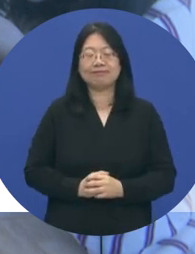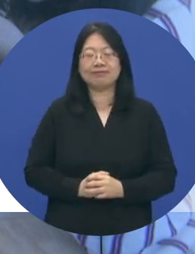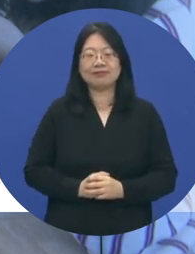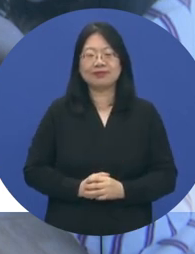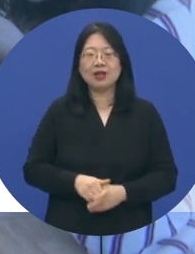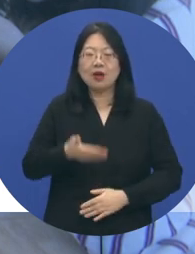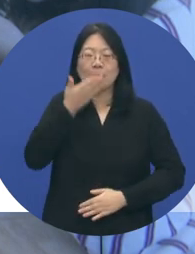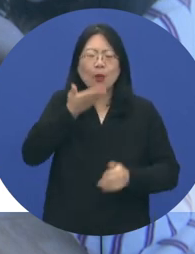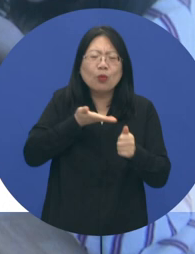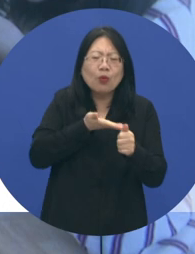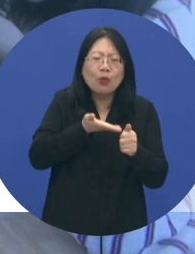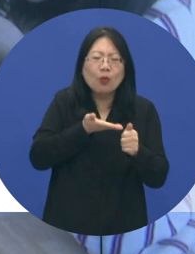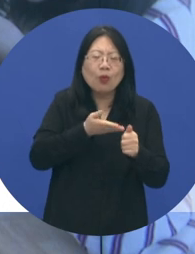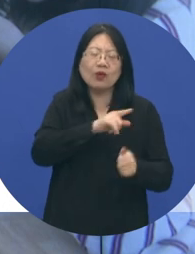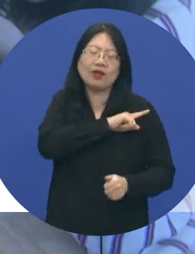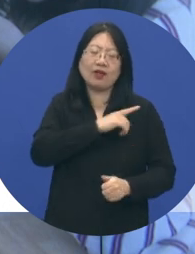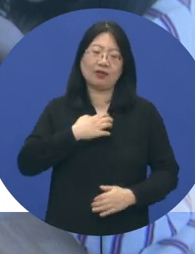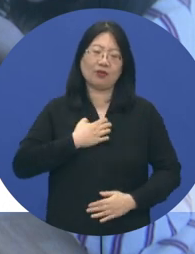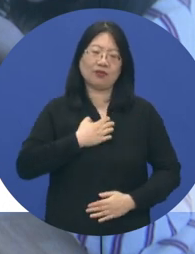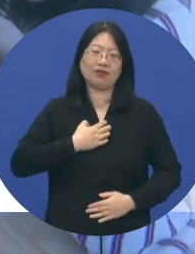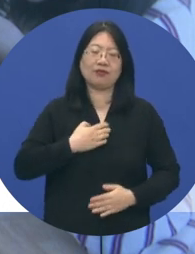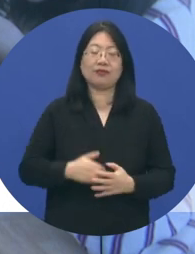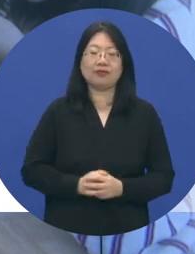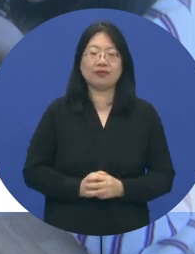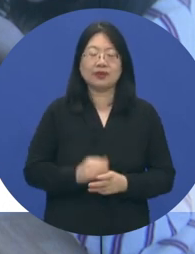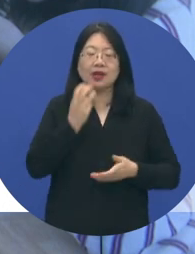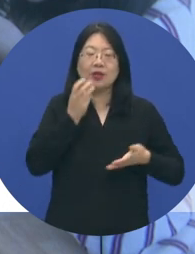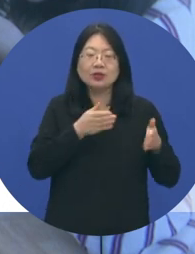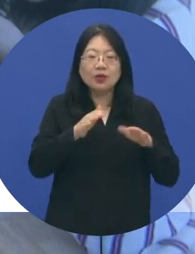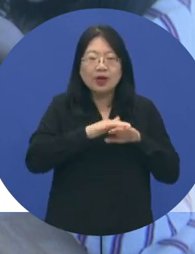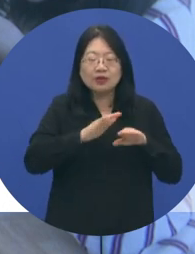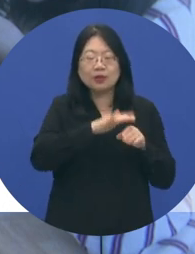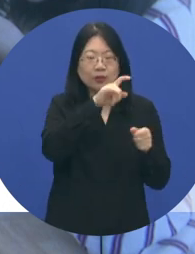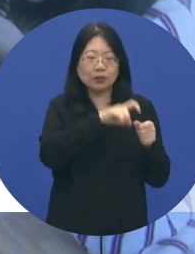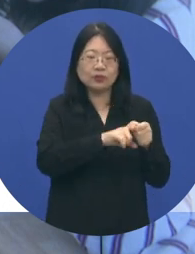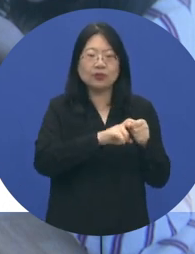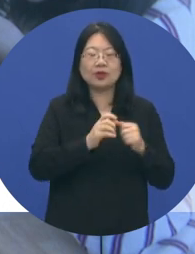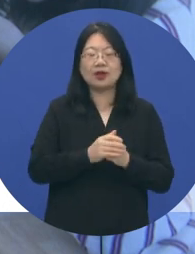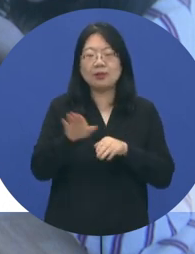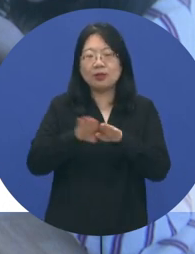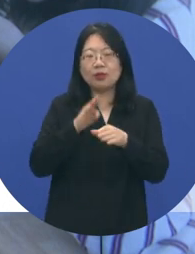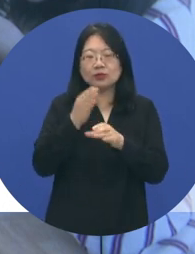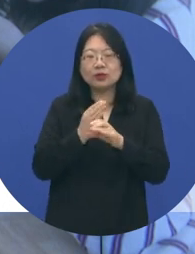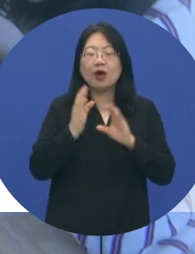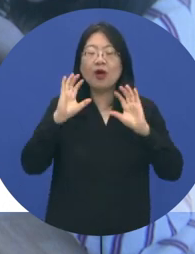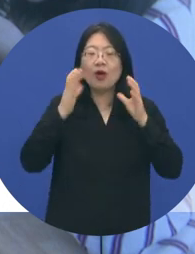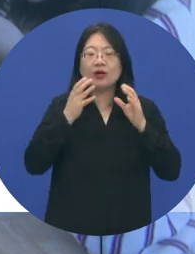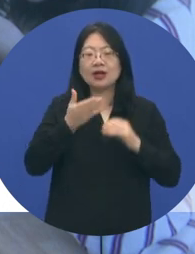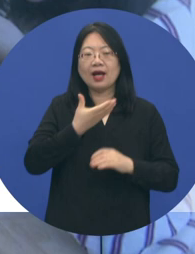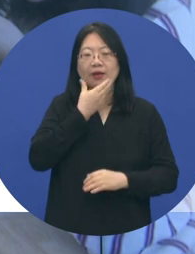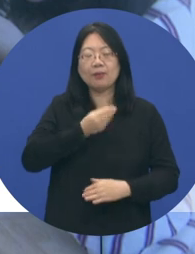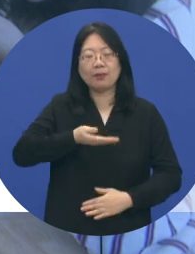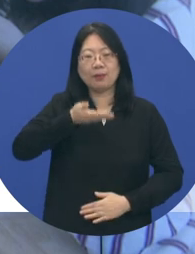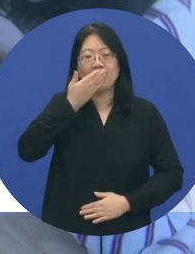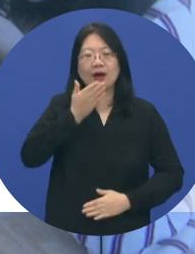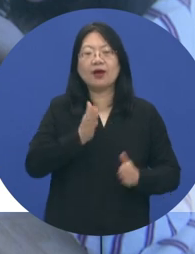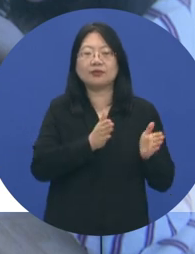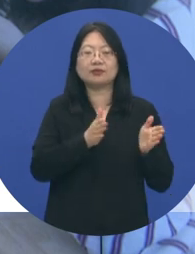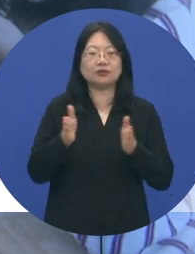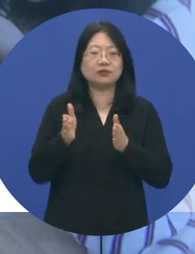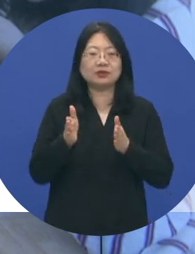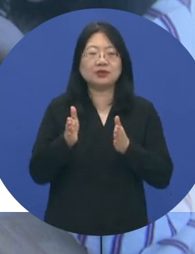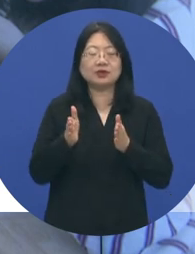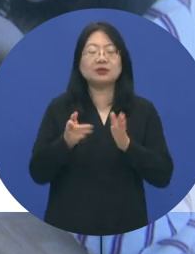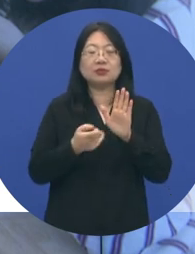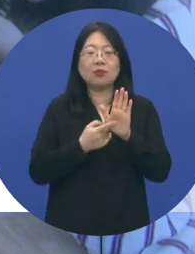특히 끼니가 가장 걱정되는 부분일 겁니다. 경기도가 이를 해결하기 위해 방학 중 어린이 행복 밥상을 시행 중인데 반응이